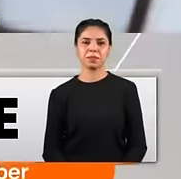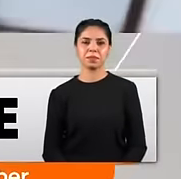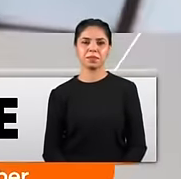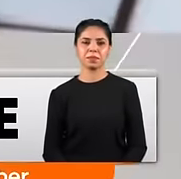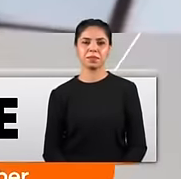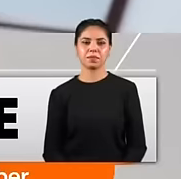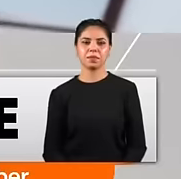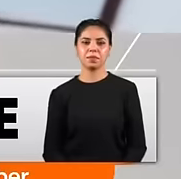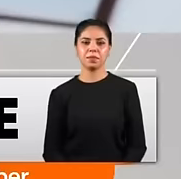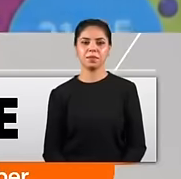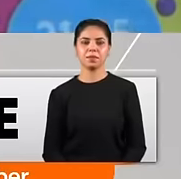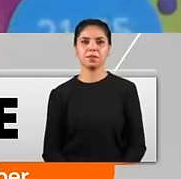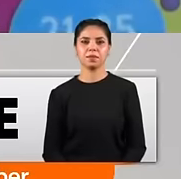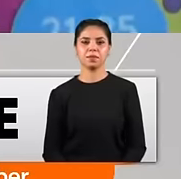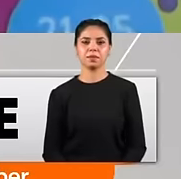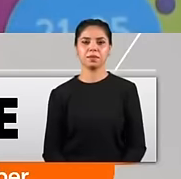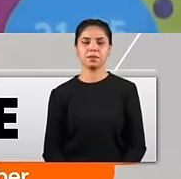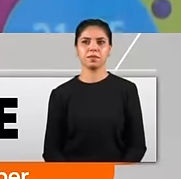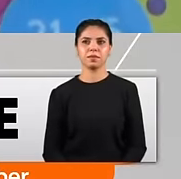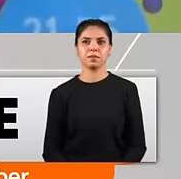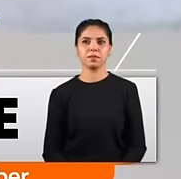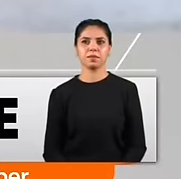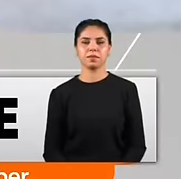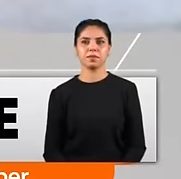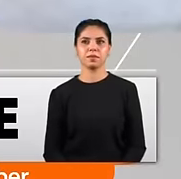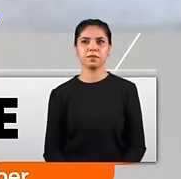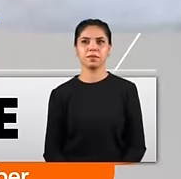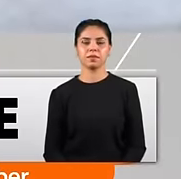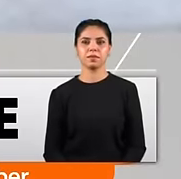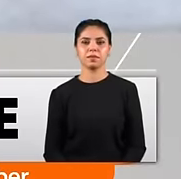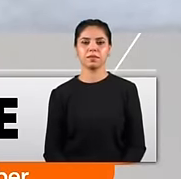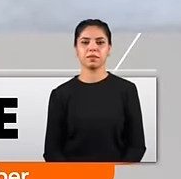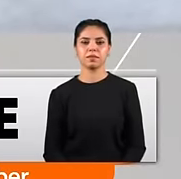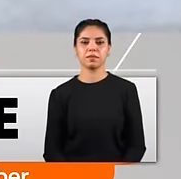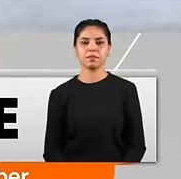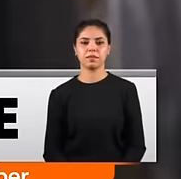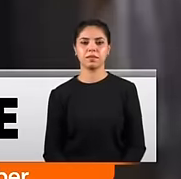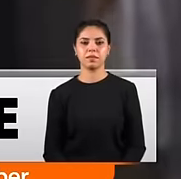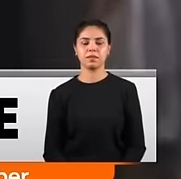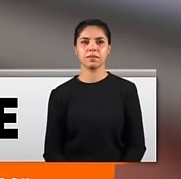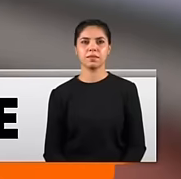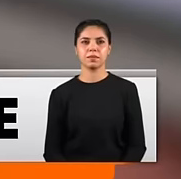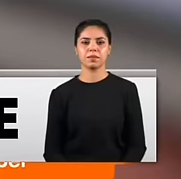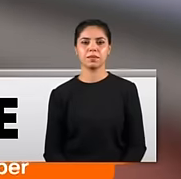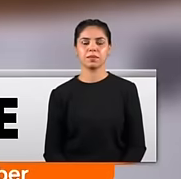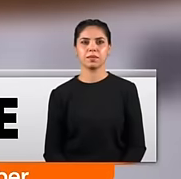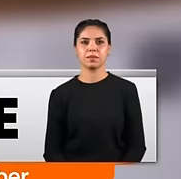Her şeyimi internetten alıyorum diyebilirim. Hem daha uygun olduğu için hem de büyük bir kolaylık sağladığı için.